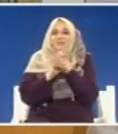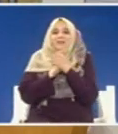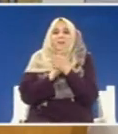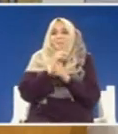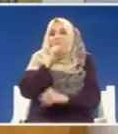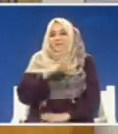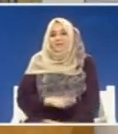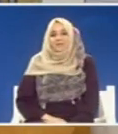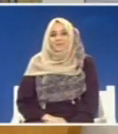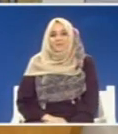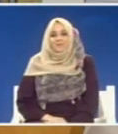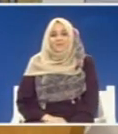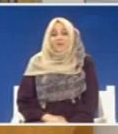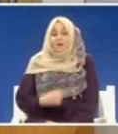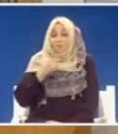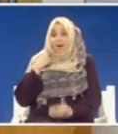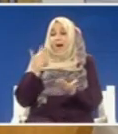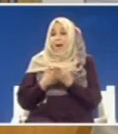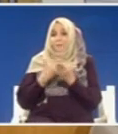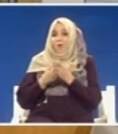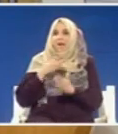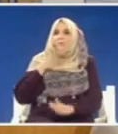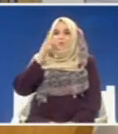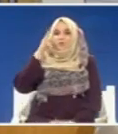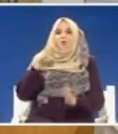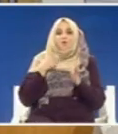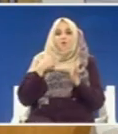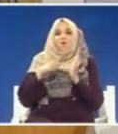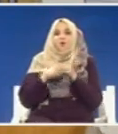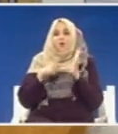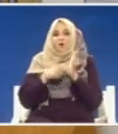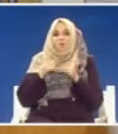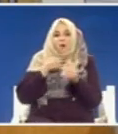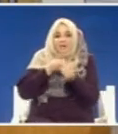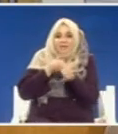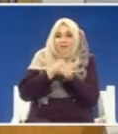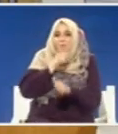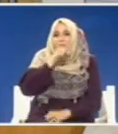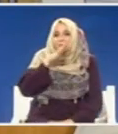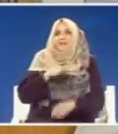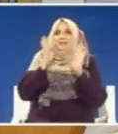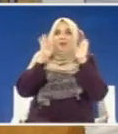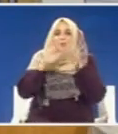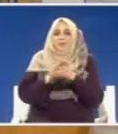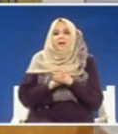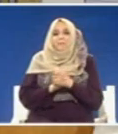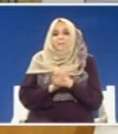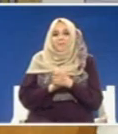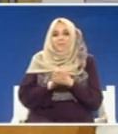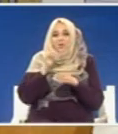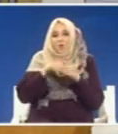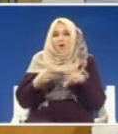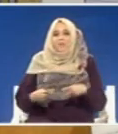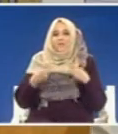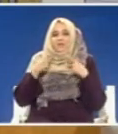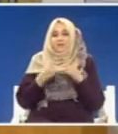إذن أبرهن أنا على حبي لله تعالى أن أسلك منهج رسول الله صلى الله عليه وسلم في الحياة.